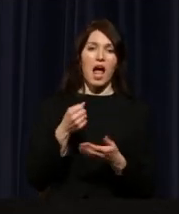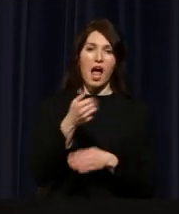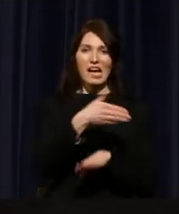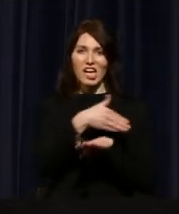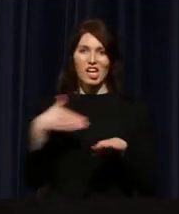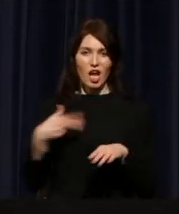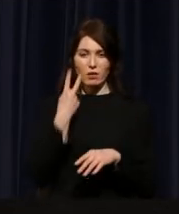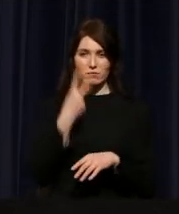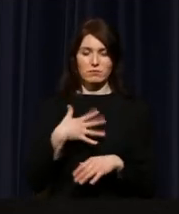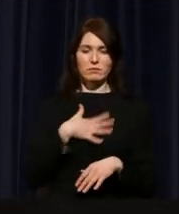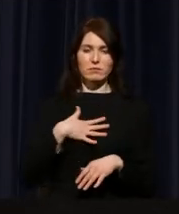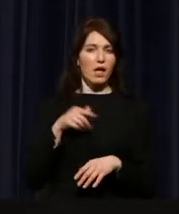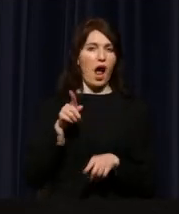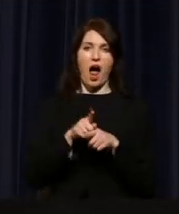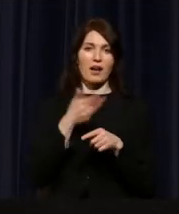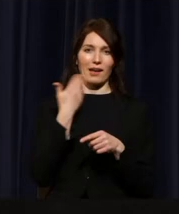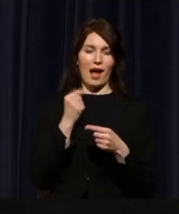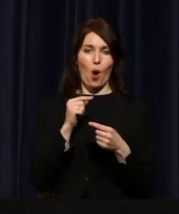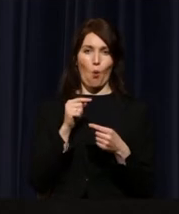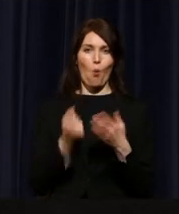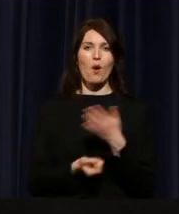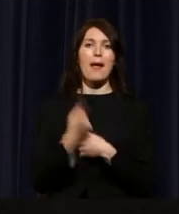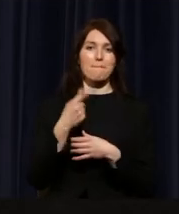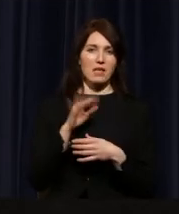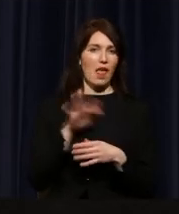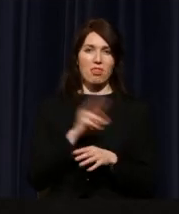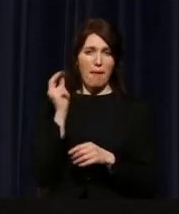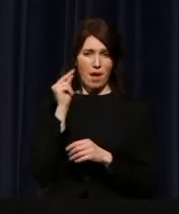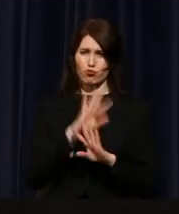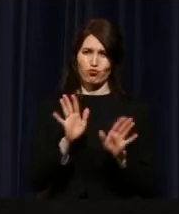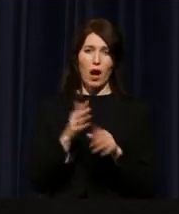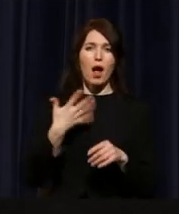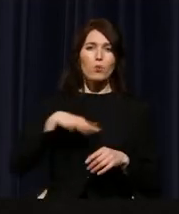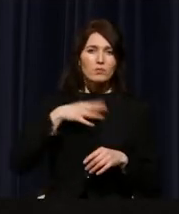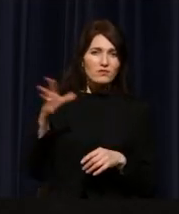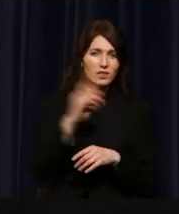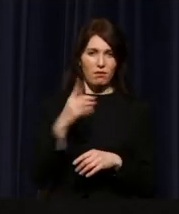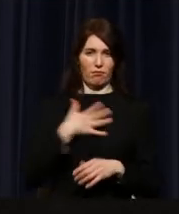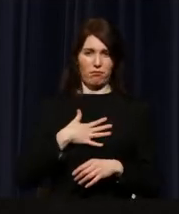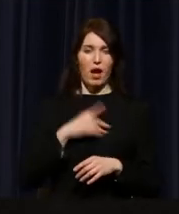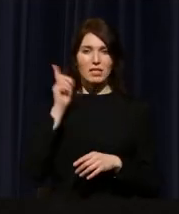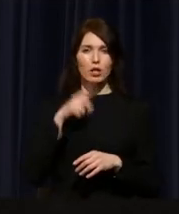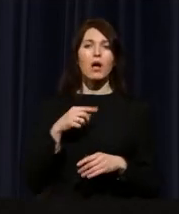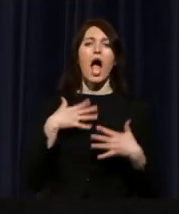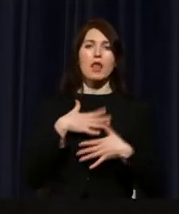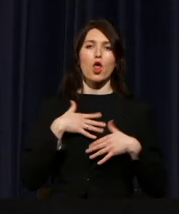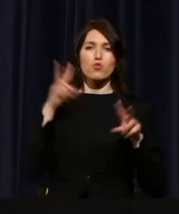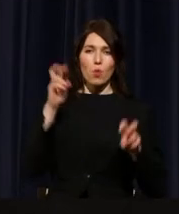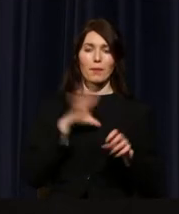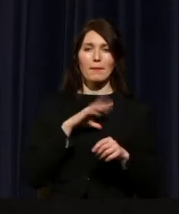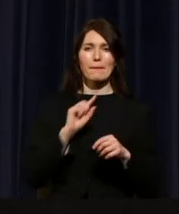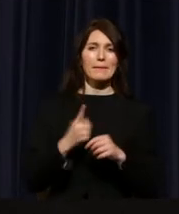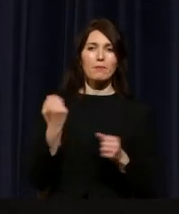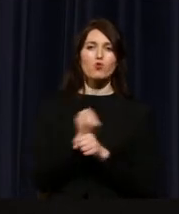nekāds arguments. Jo tas, nu, mums taču visiem slikts atceros, kad bija anatomikumā pirmās nodarbības, cik mums